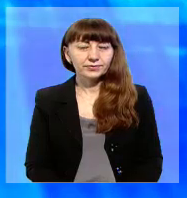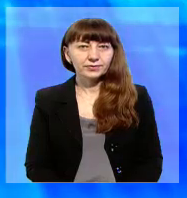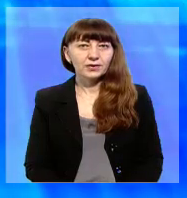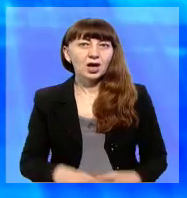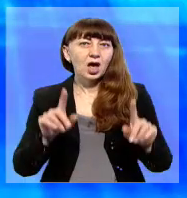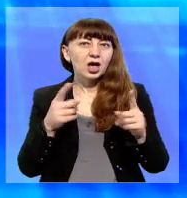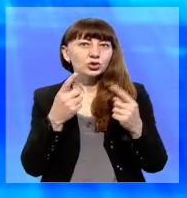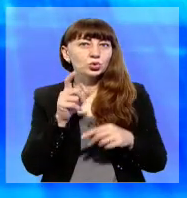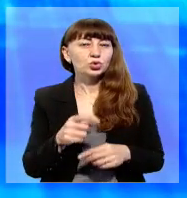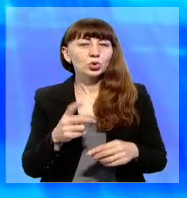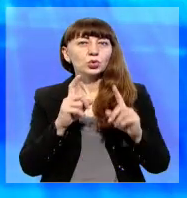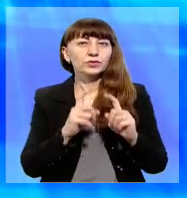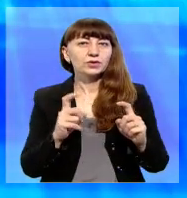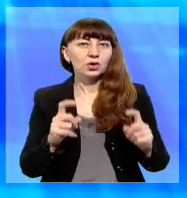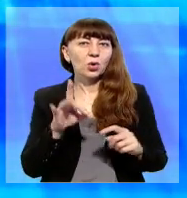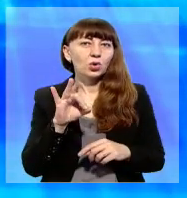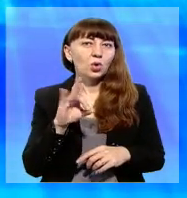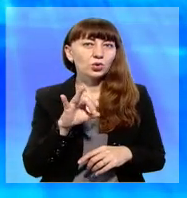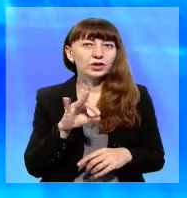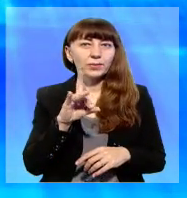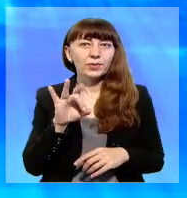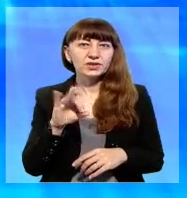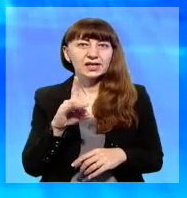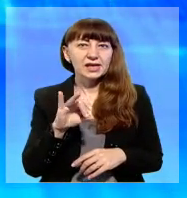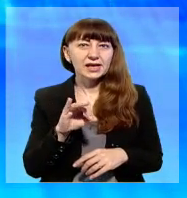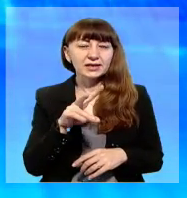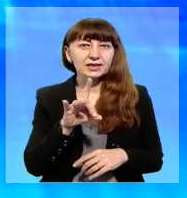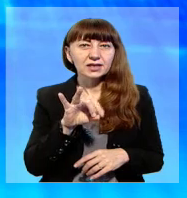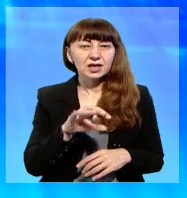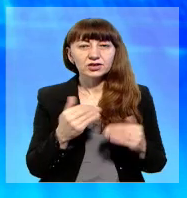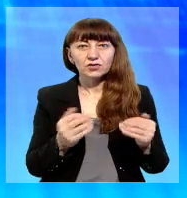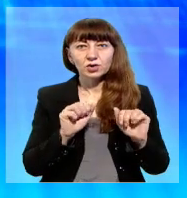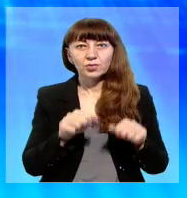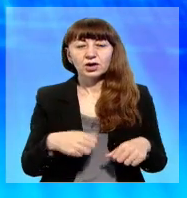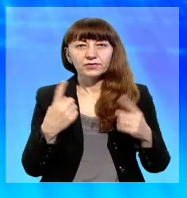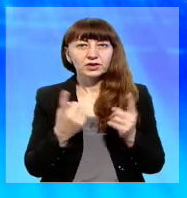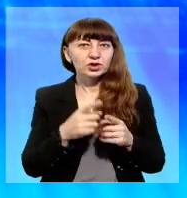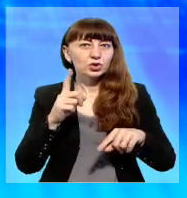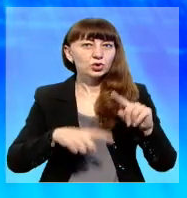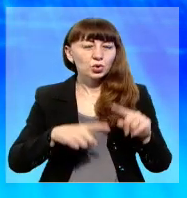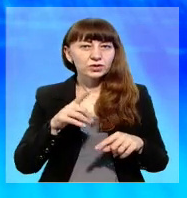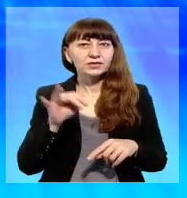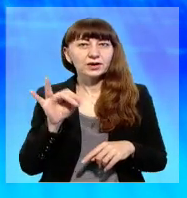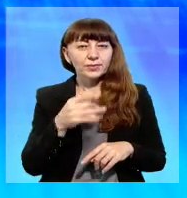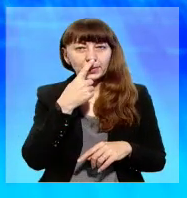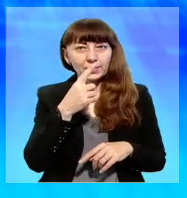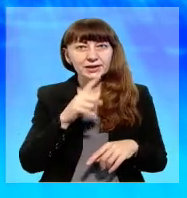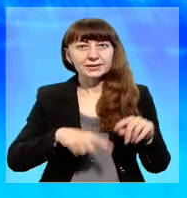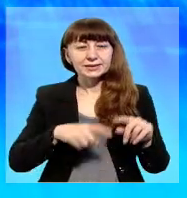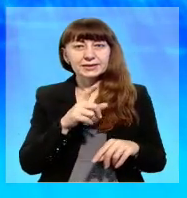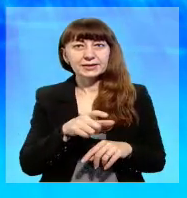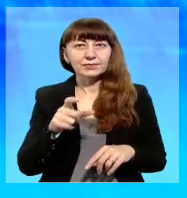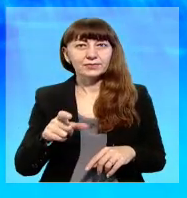Осужденные, что находятся в колонии поселения, сегодня имели возможность встретиться с родственниками и близкими вне графика.